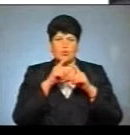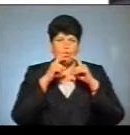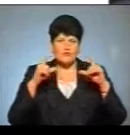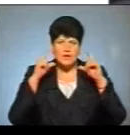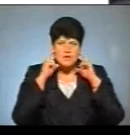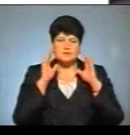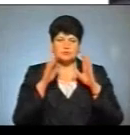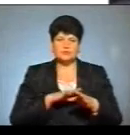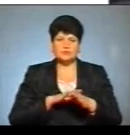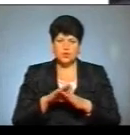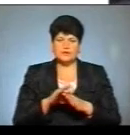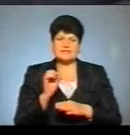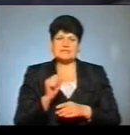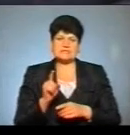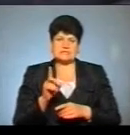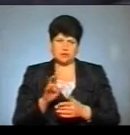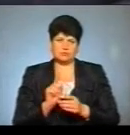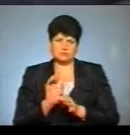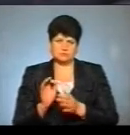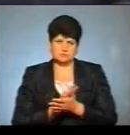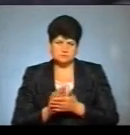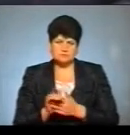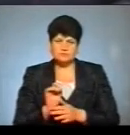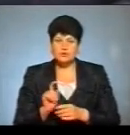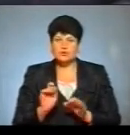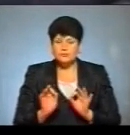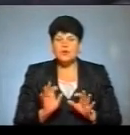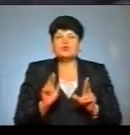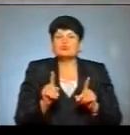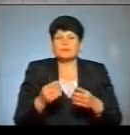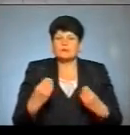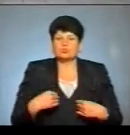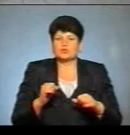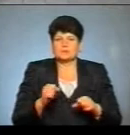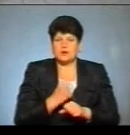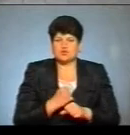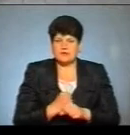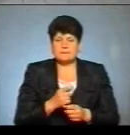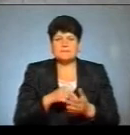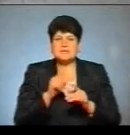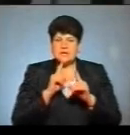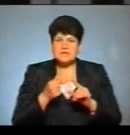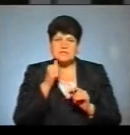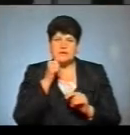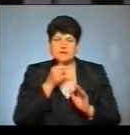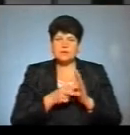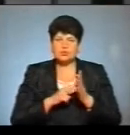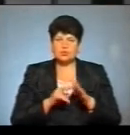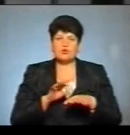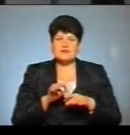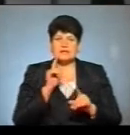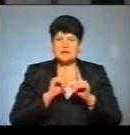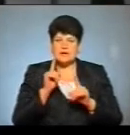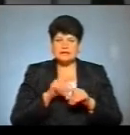будемо дотримуватися санітарних норм, чому нам не дають можливості працювати? В міськраді завтра планують провести нараду з